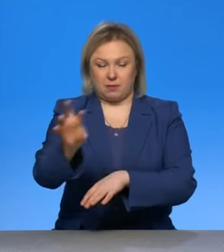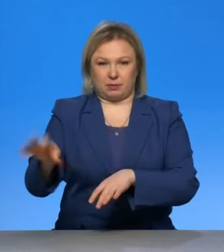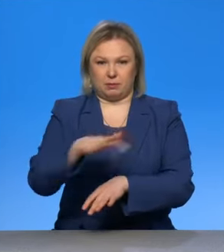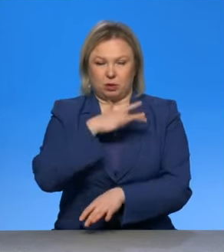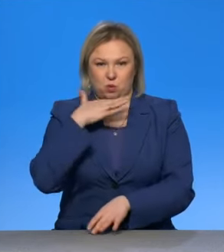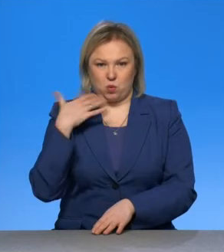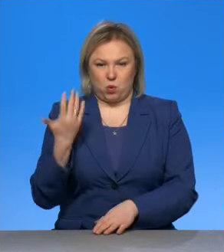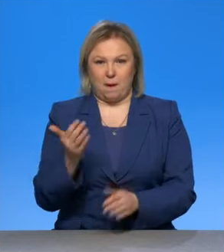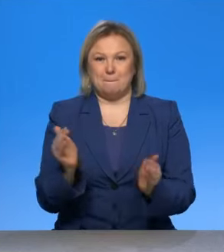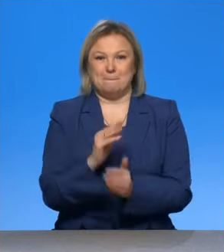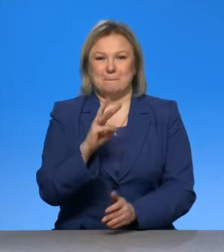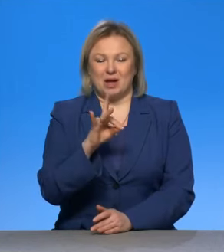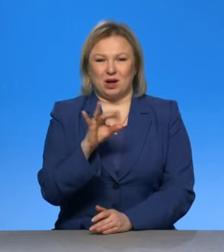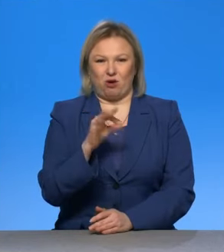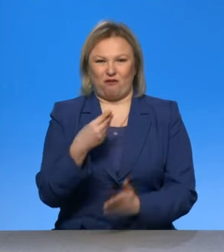подряд. Как с этим